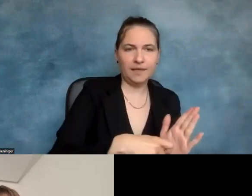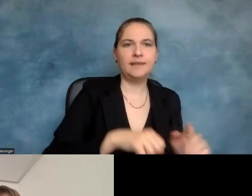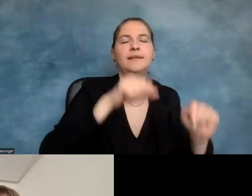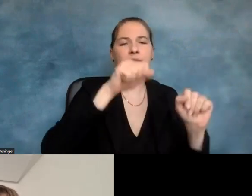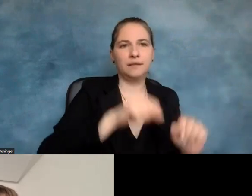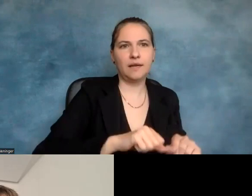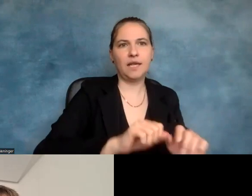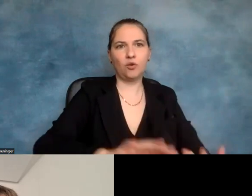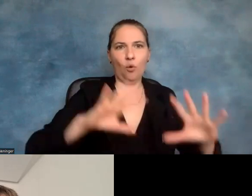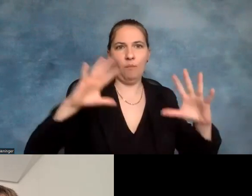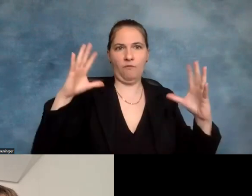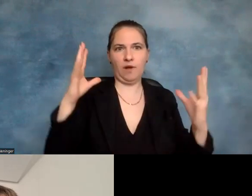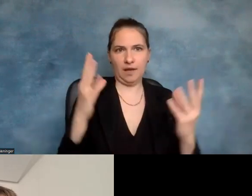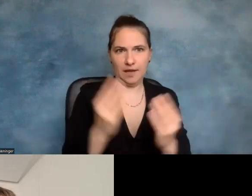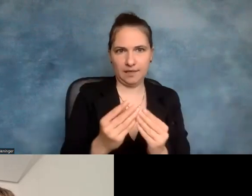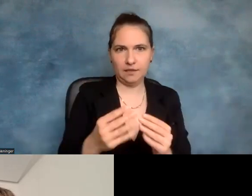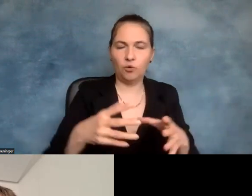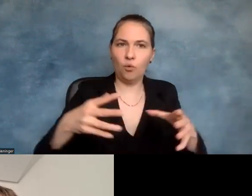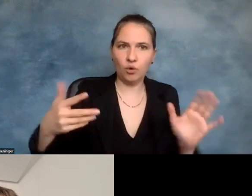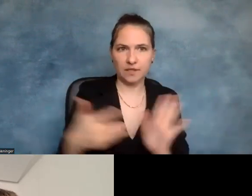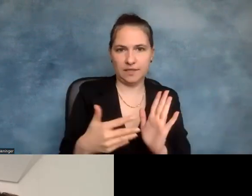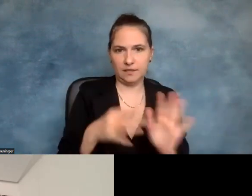einen umfangreichen BV-Test zu machen.